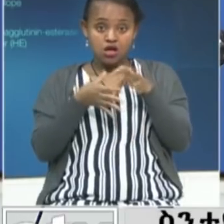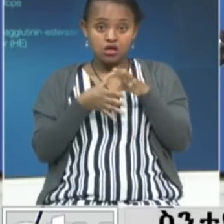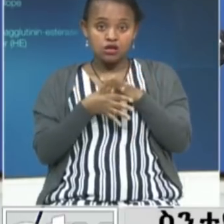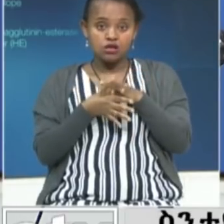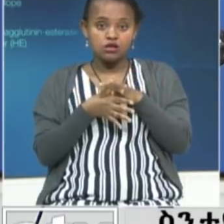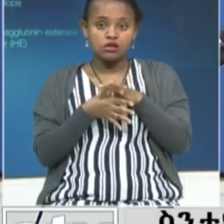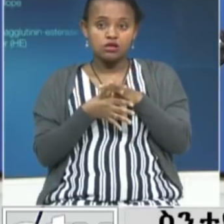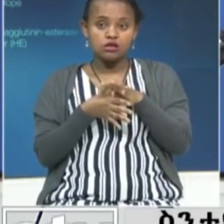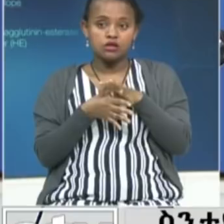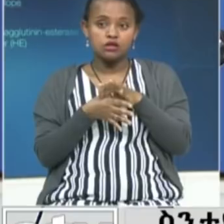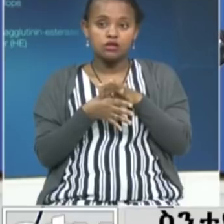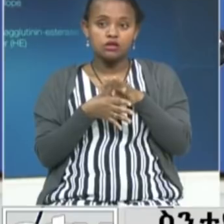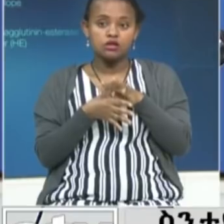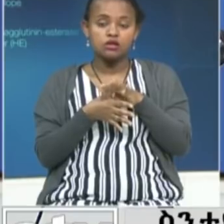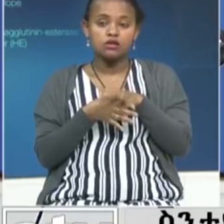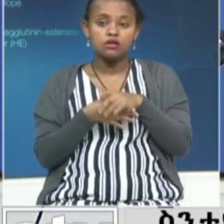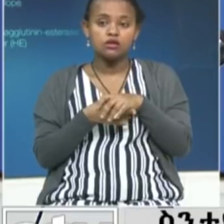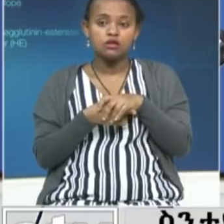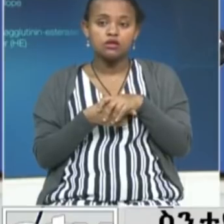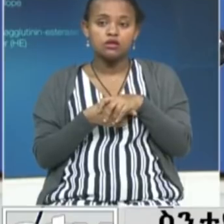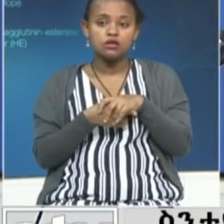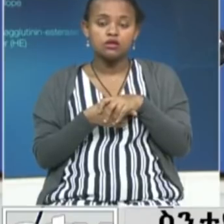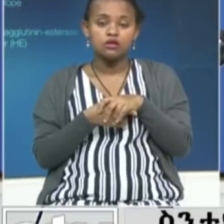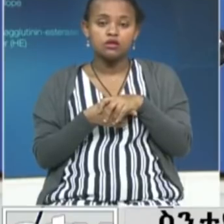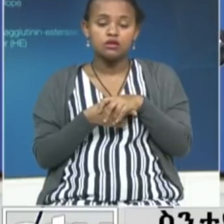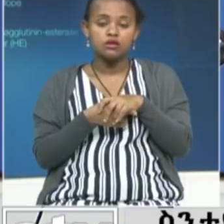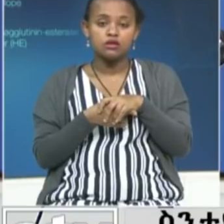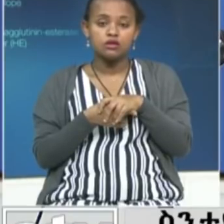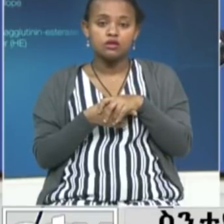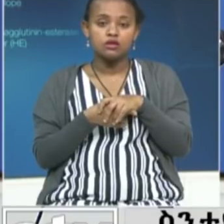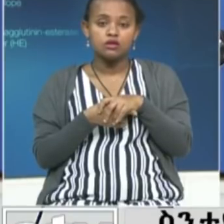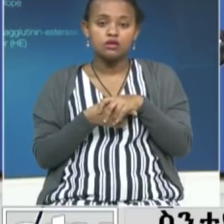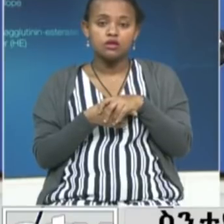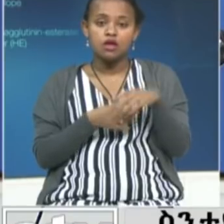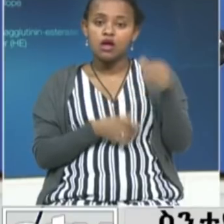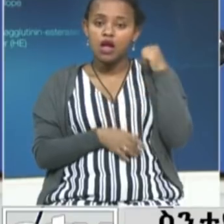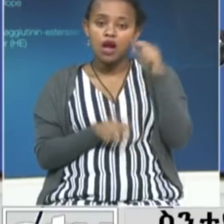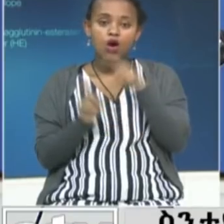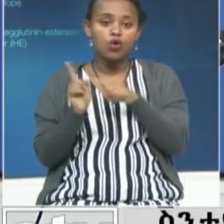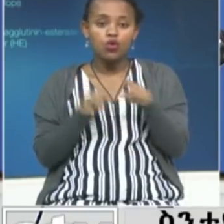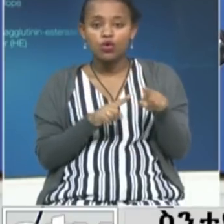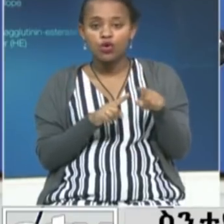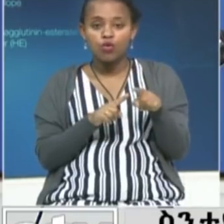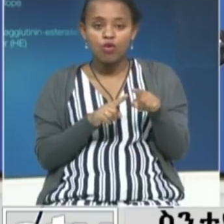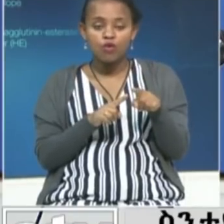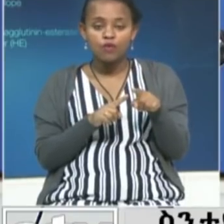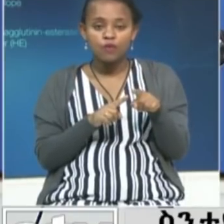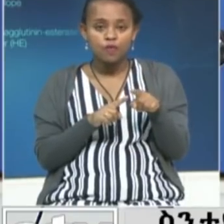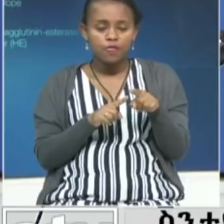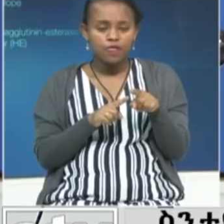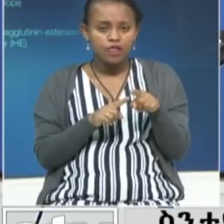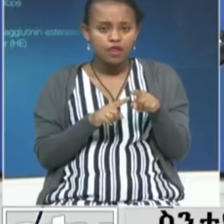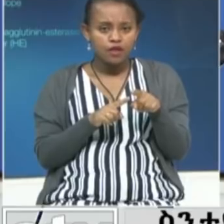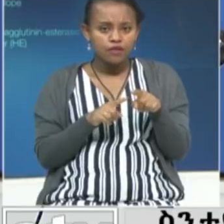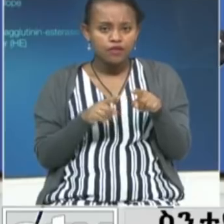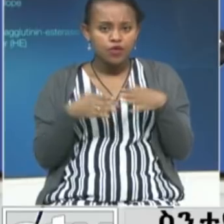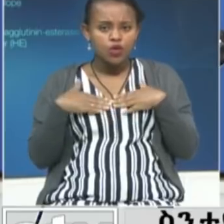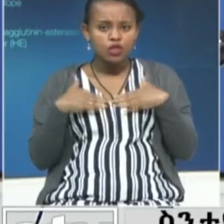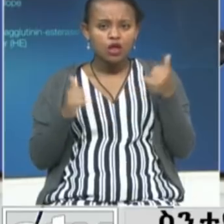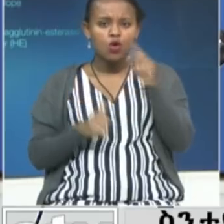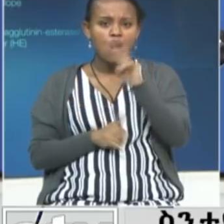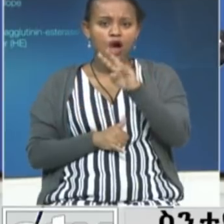ተሰምቷል ዶክተር? እሺ እሺ ይቀጥሉ እስኪ። ሌላ ደግሞ እቺ አሁን ባለ ወጣቷ 24